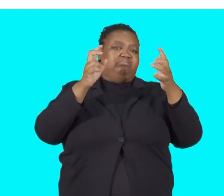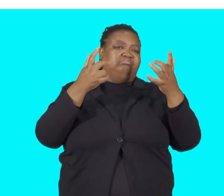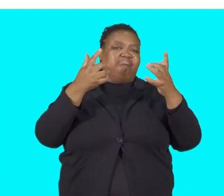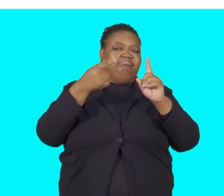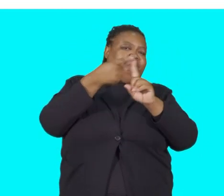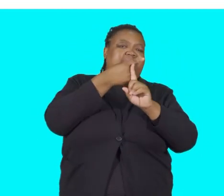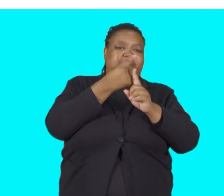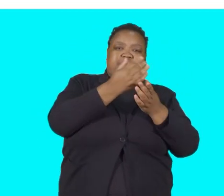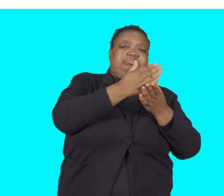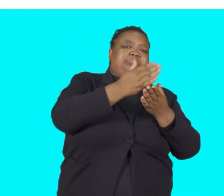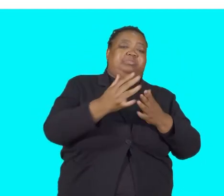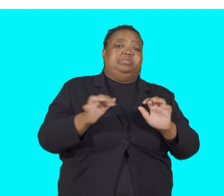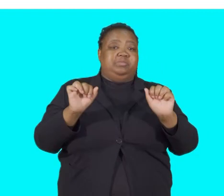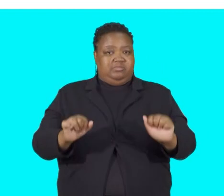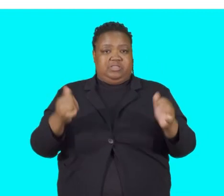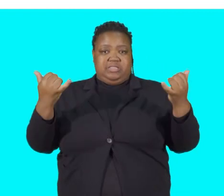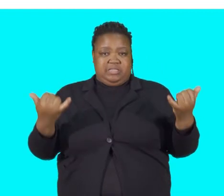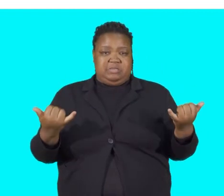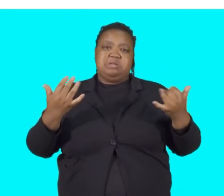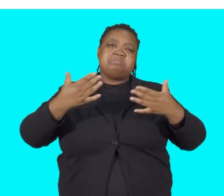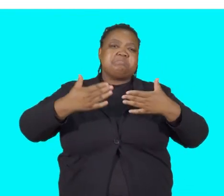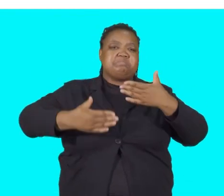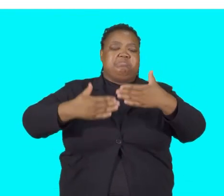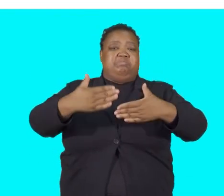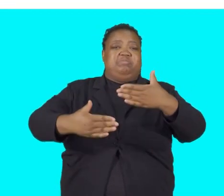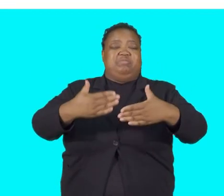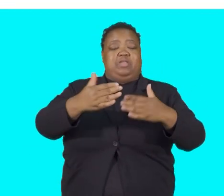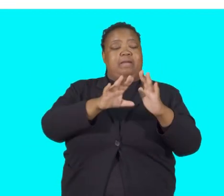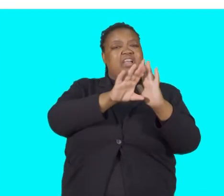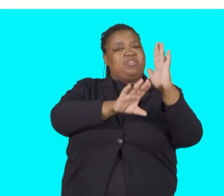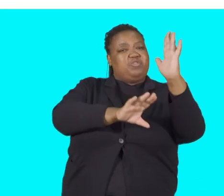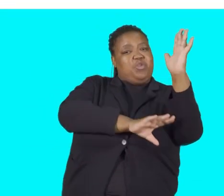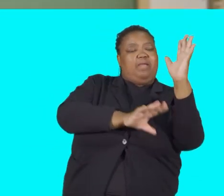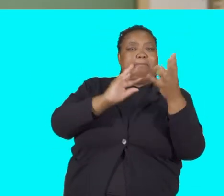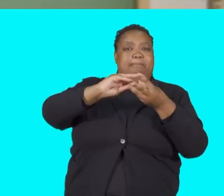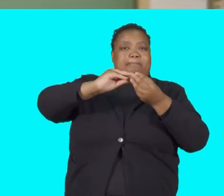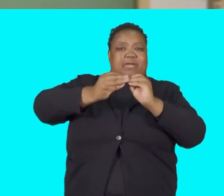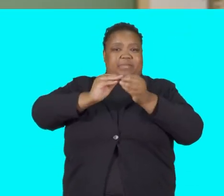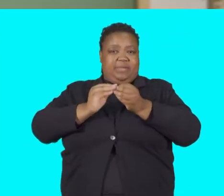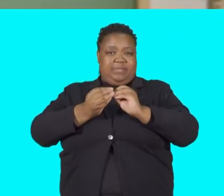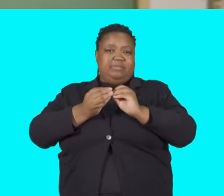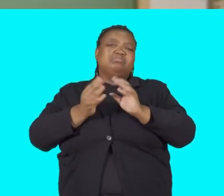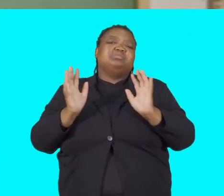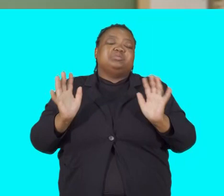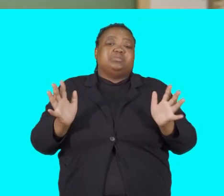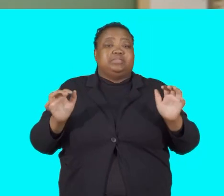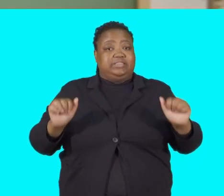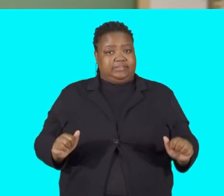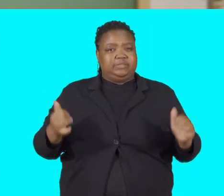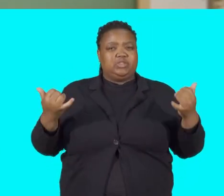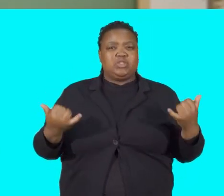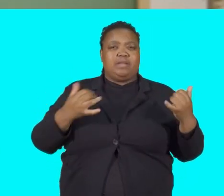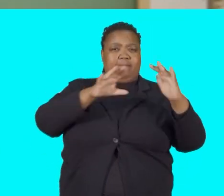le ingenalo uhlengahlengiso lomxholo wekharityhulam. Lukhona ke uhlengahlengiso boxa bam esizawuthi sithethe